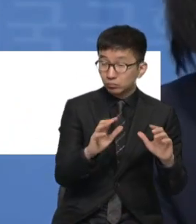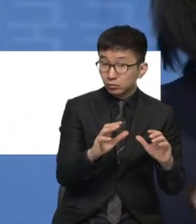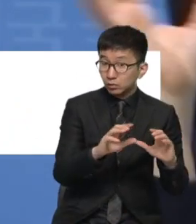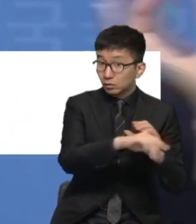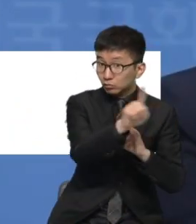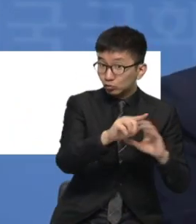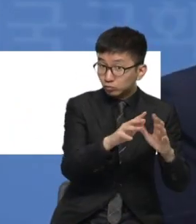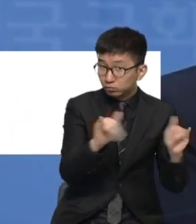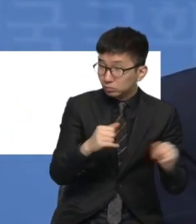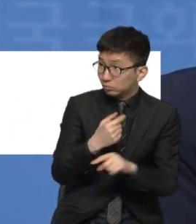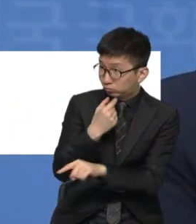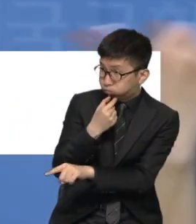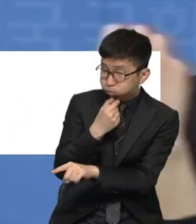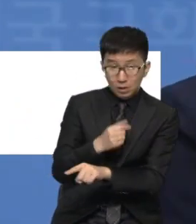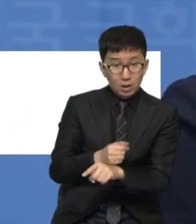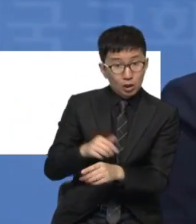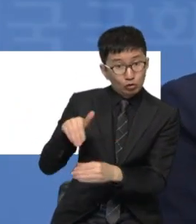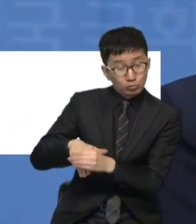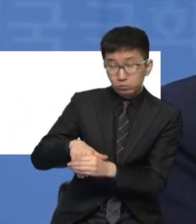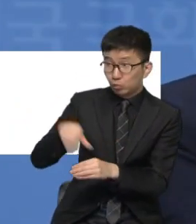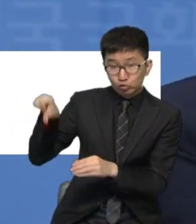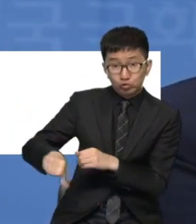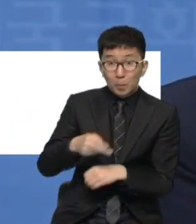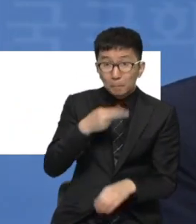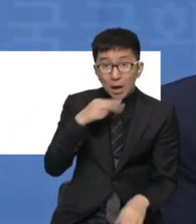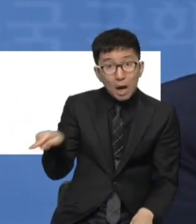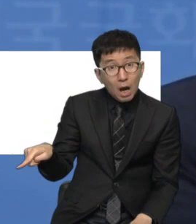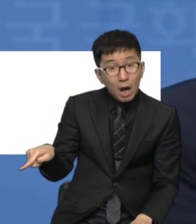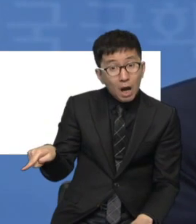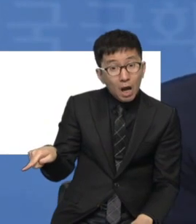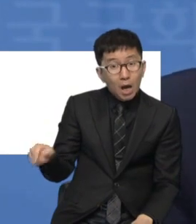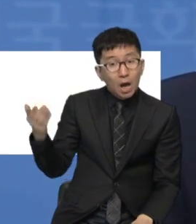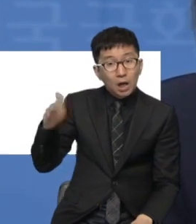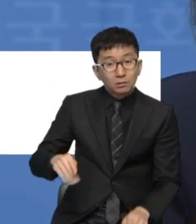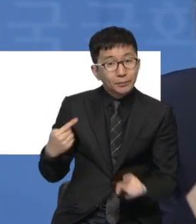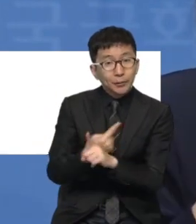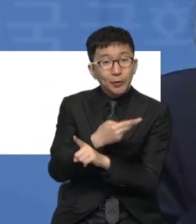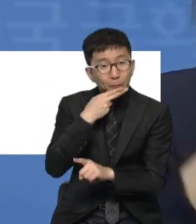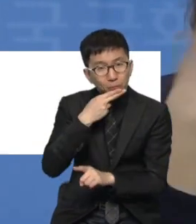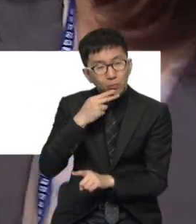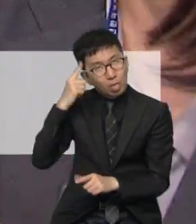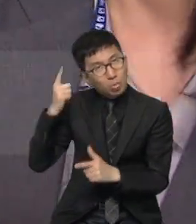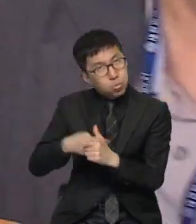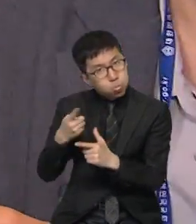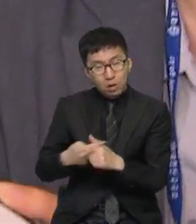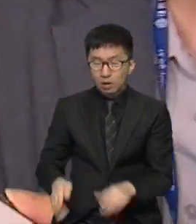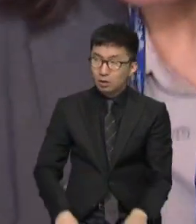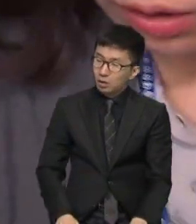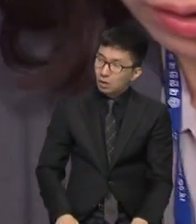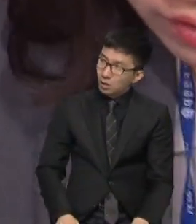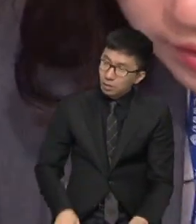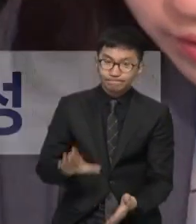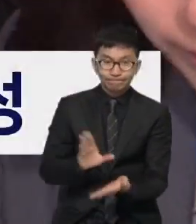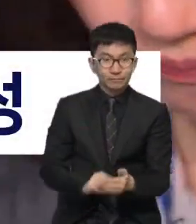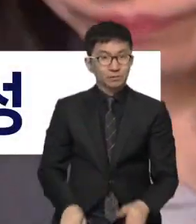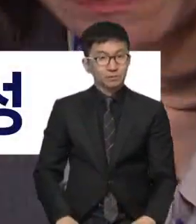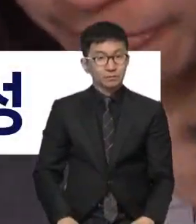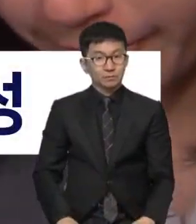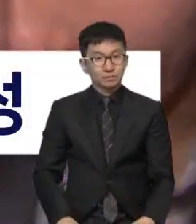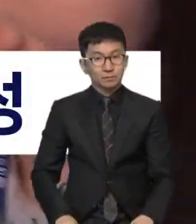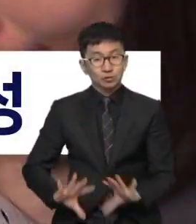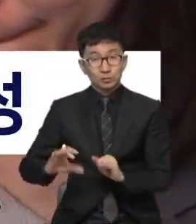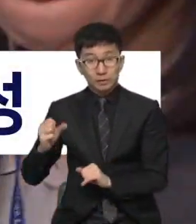변화나 혁신을 위해 아무런 노력도 하지 않겠다니 직무유기와 다름없습니다. 국민의힘 원내대표인